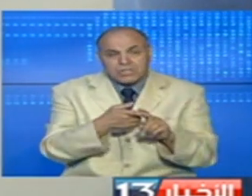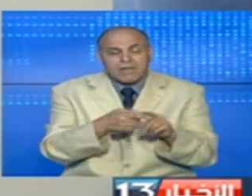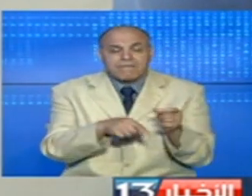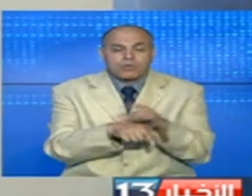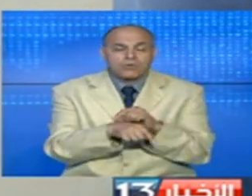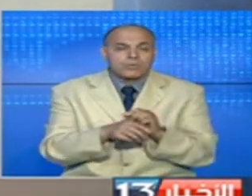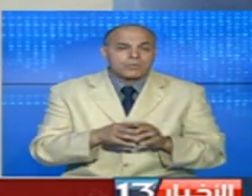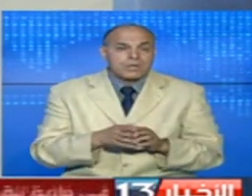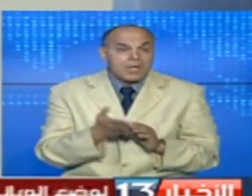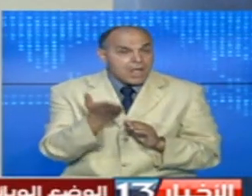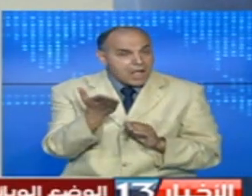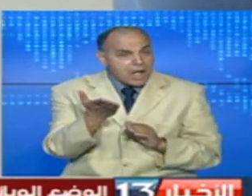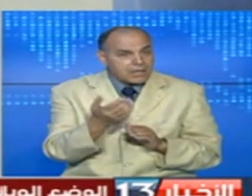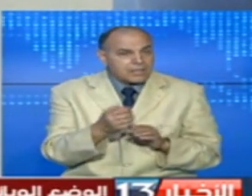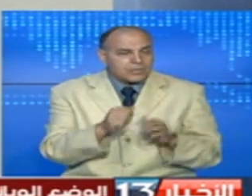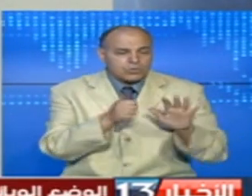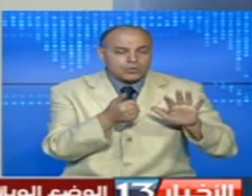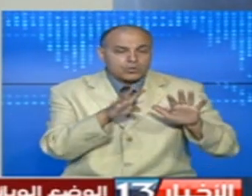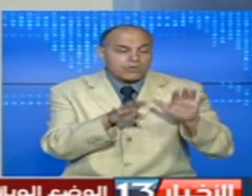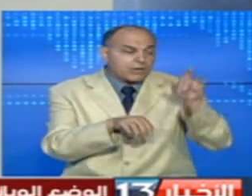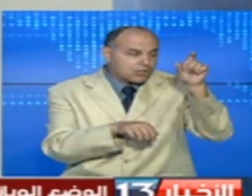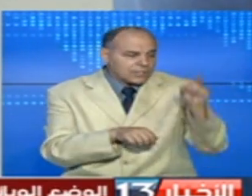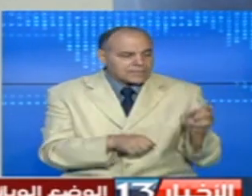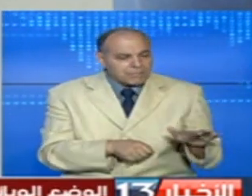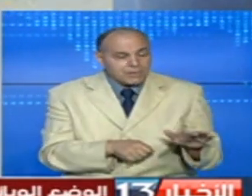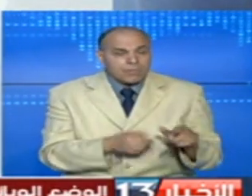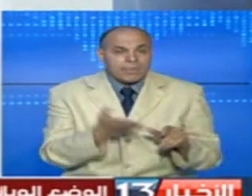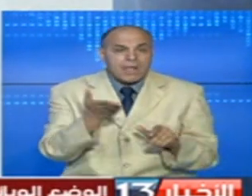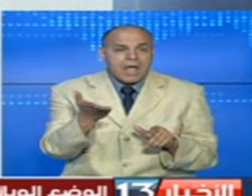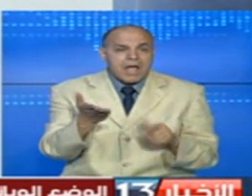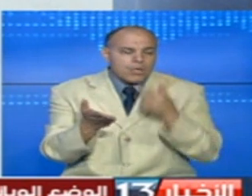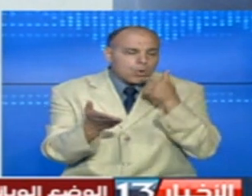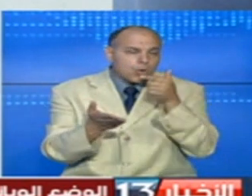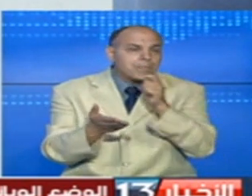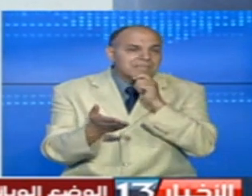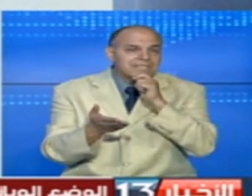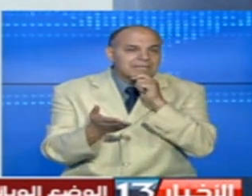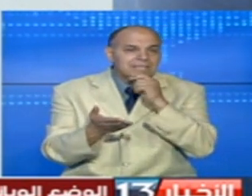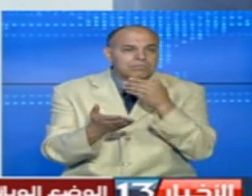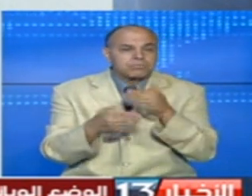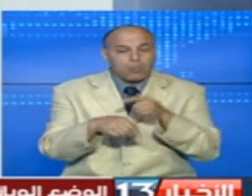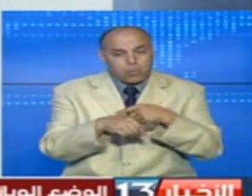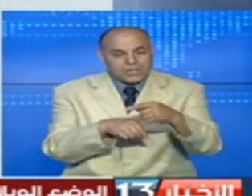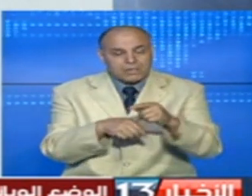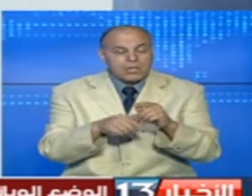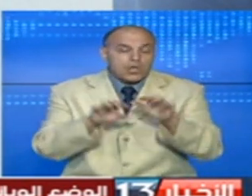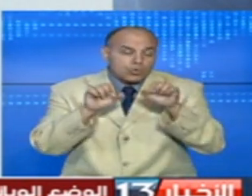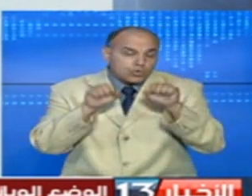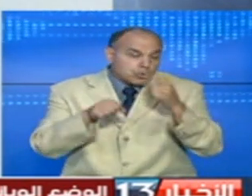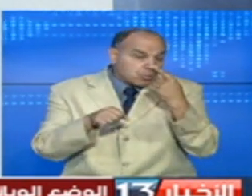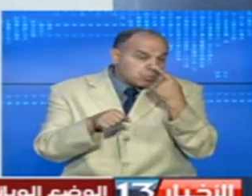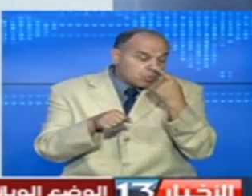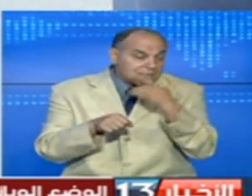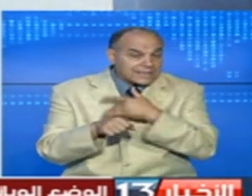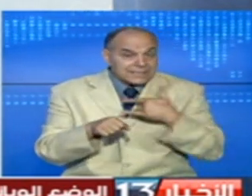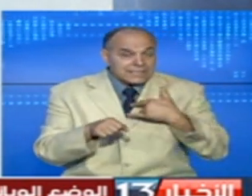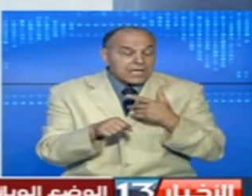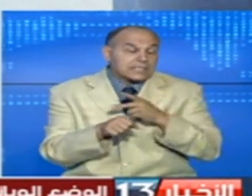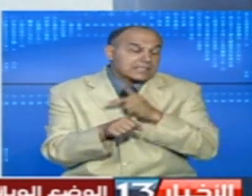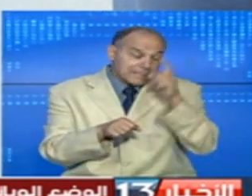القران وتسعه وستين حاله وفاه خلال ذاتي الفتره ما ينبئ بوضع صحيه